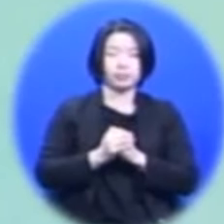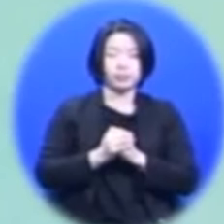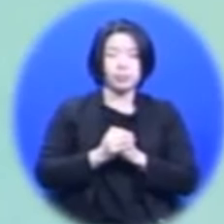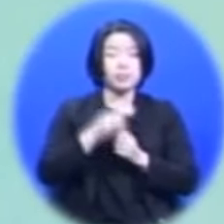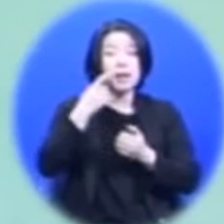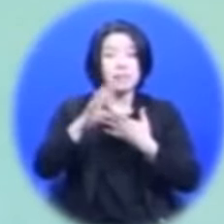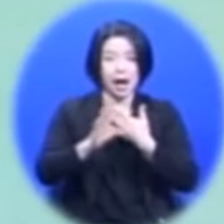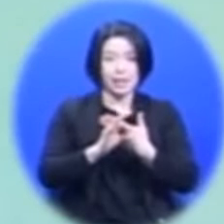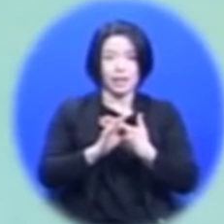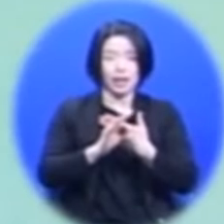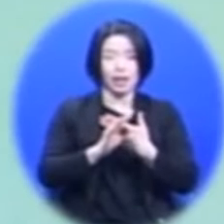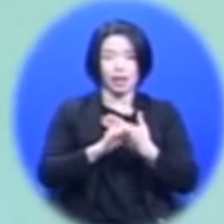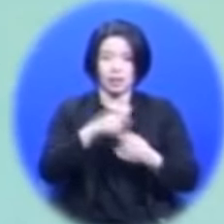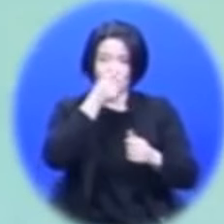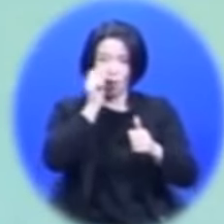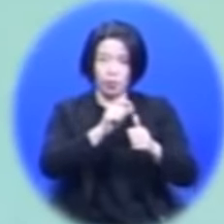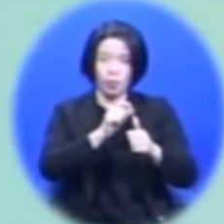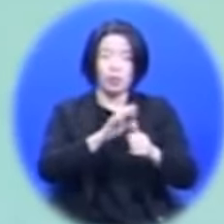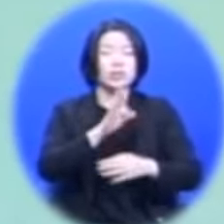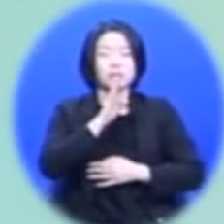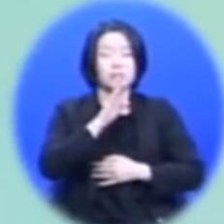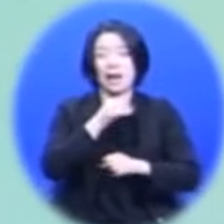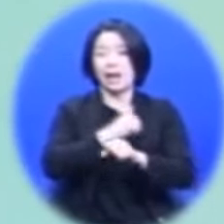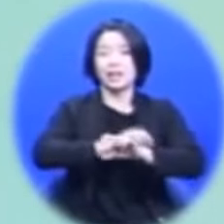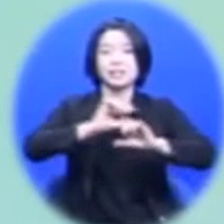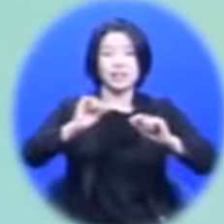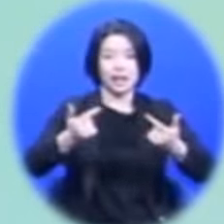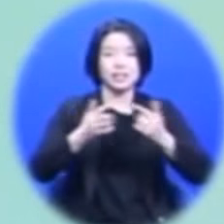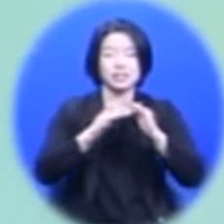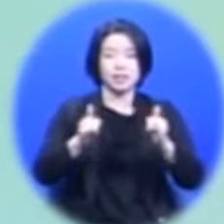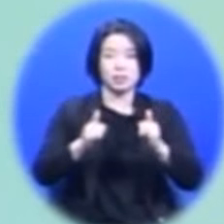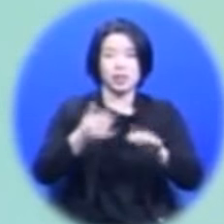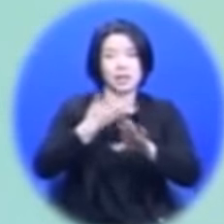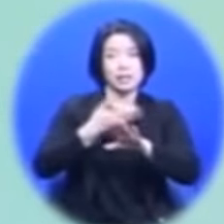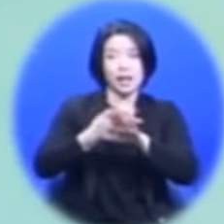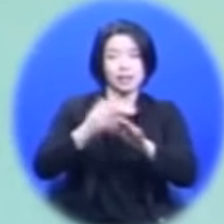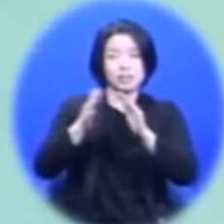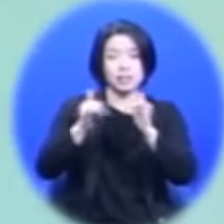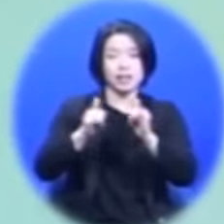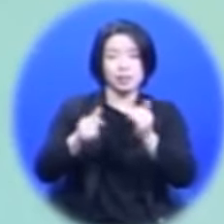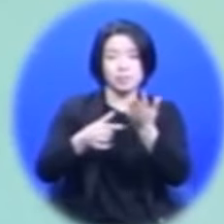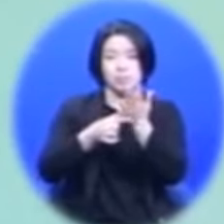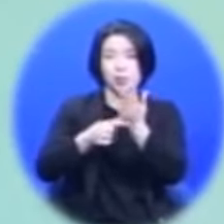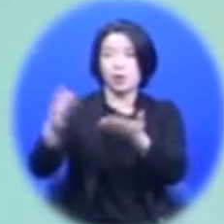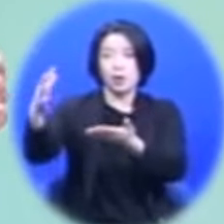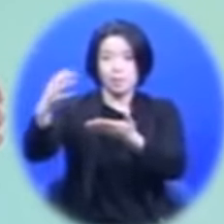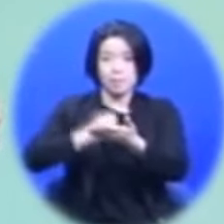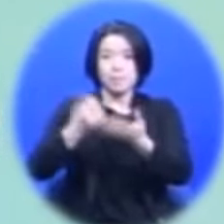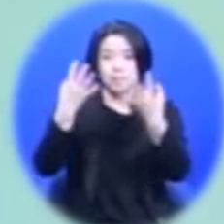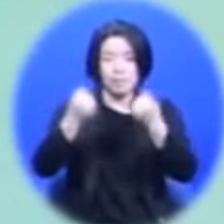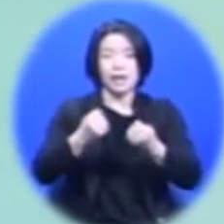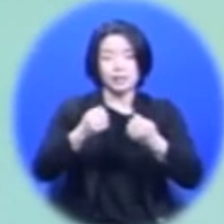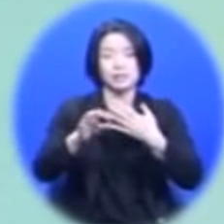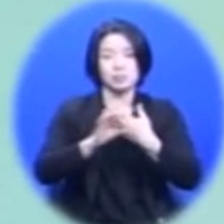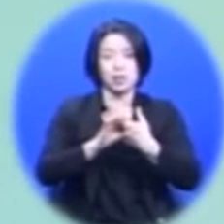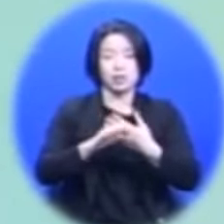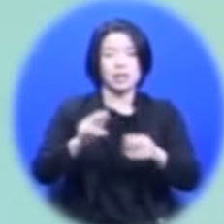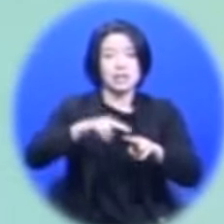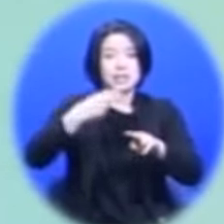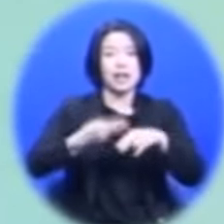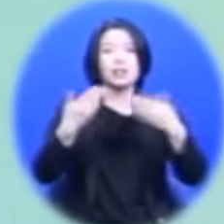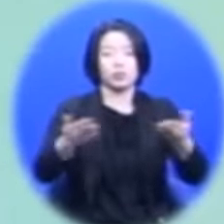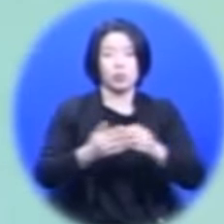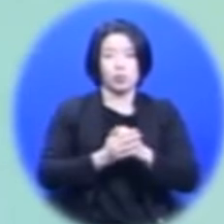만약에 욕을 정말 안 하고 사는 아이는, 남의 딱지를 많이 뺏은 아이는 내가 상을 주겠다. 그러나 욕을